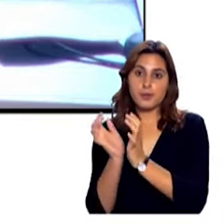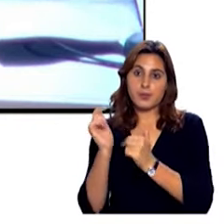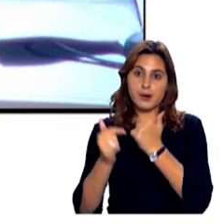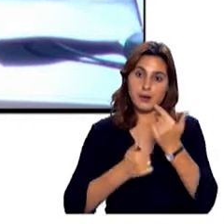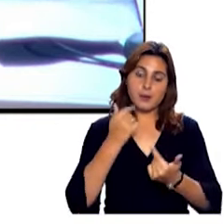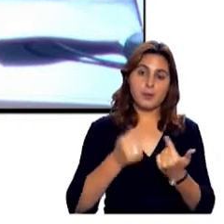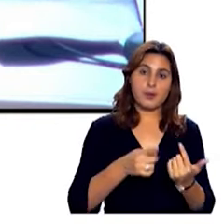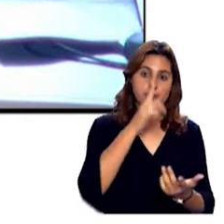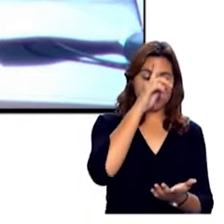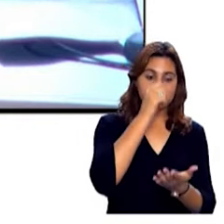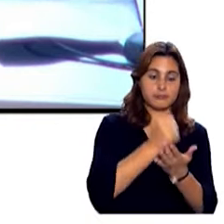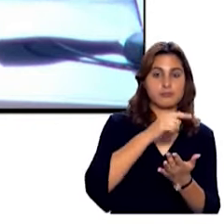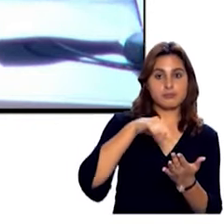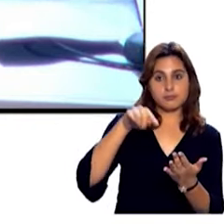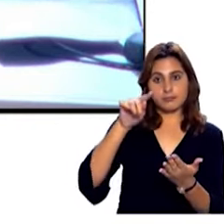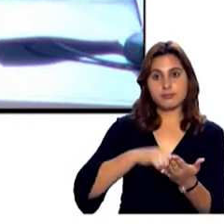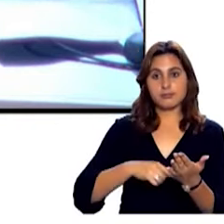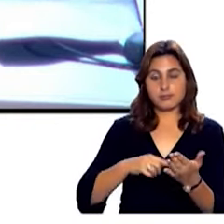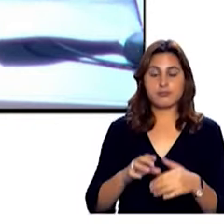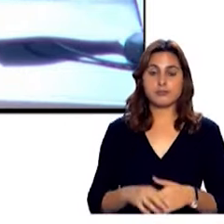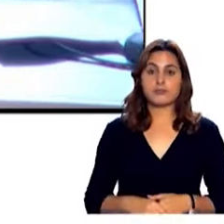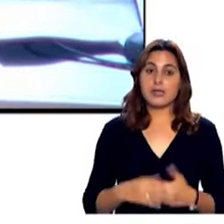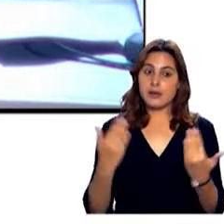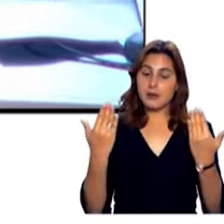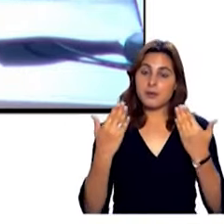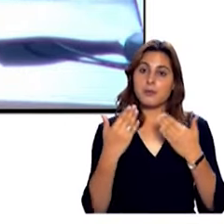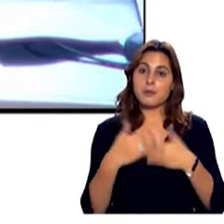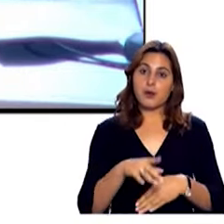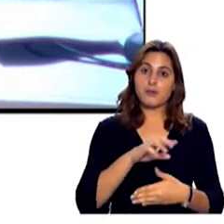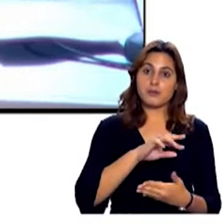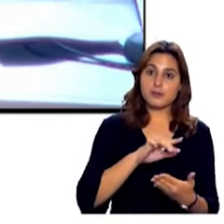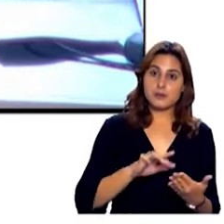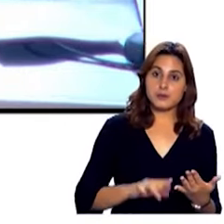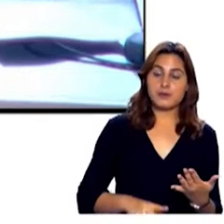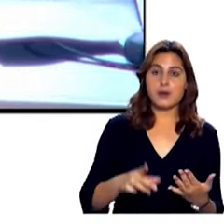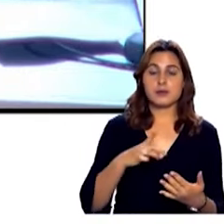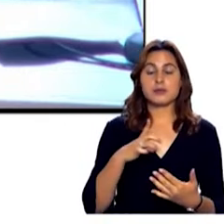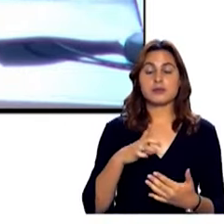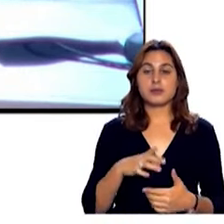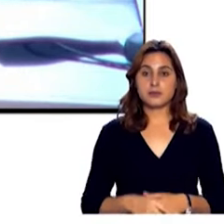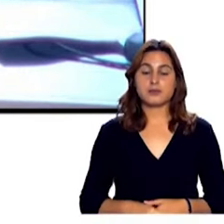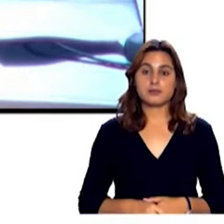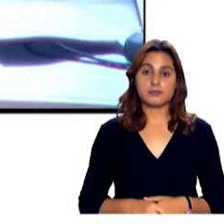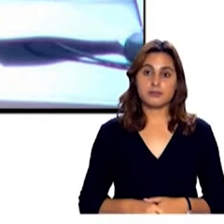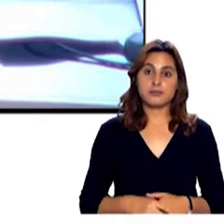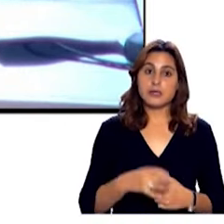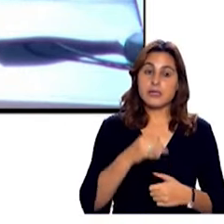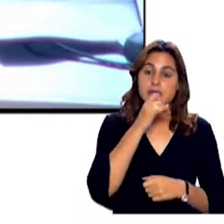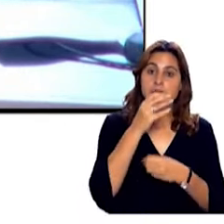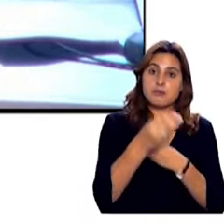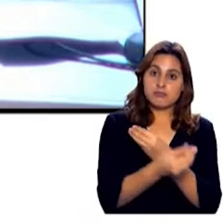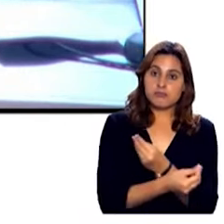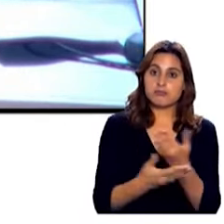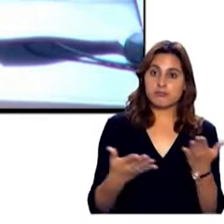séparées avec l'idée que si on publie une opinion séparée on comprendra que cette